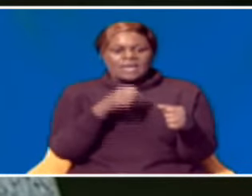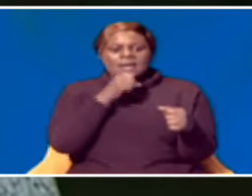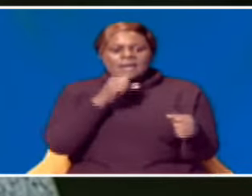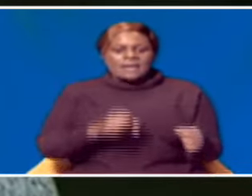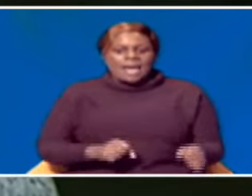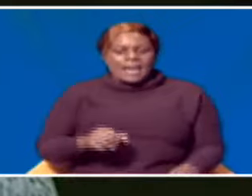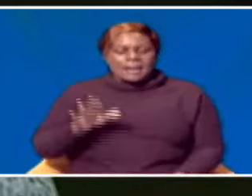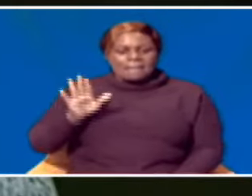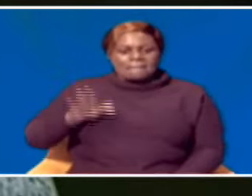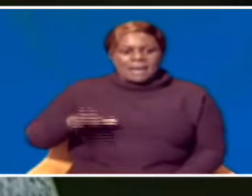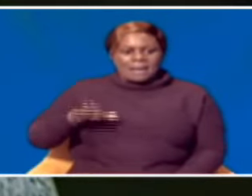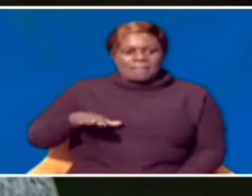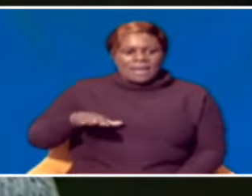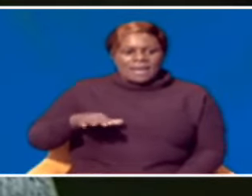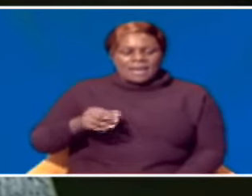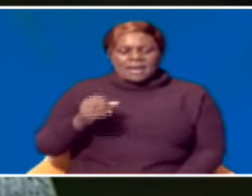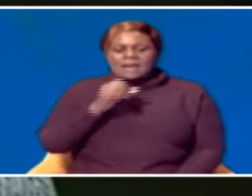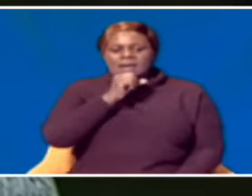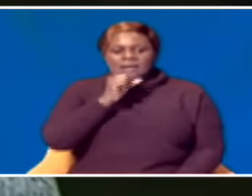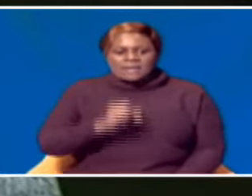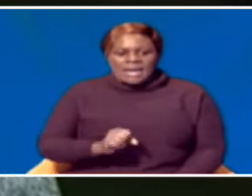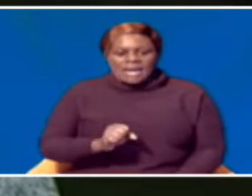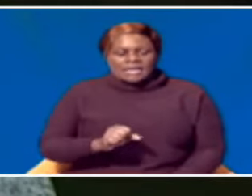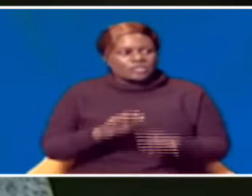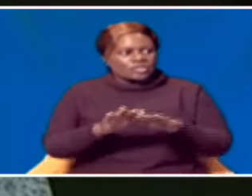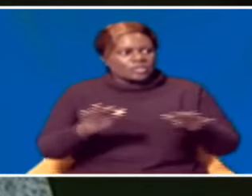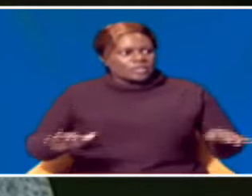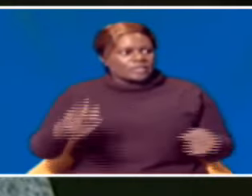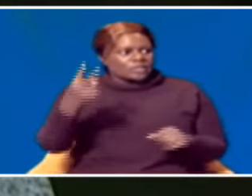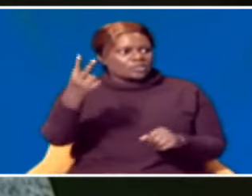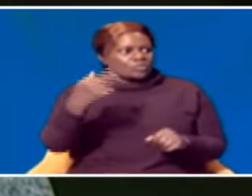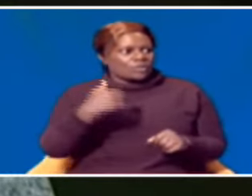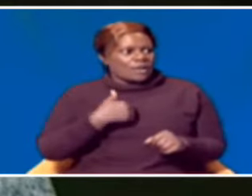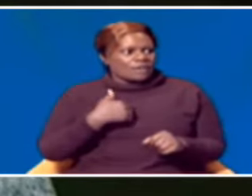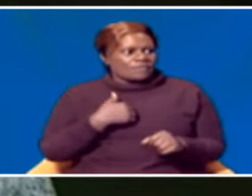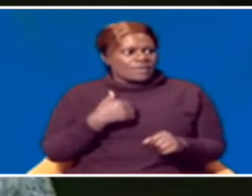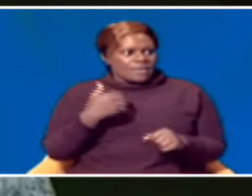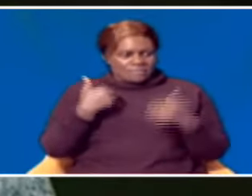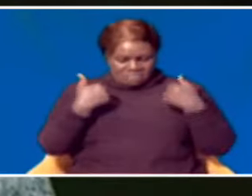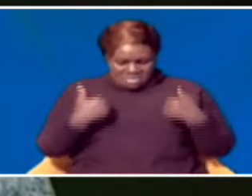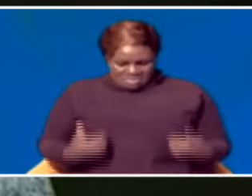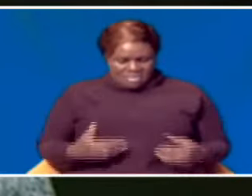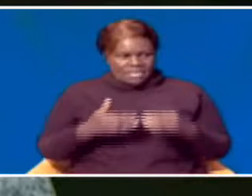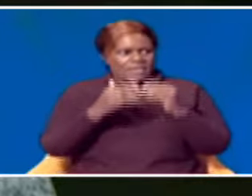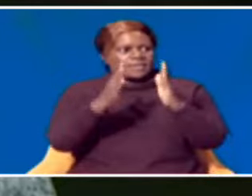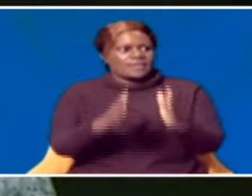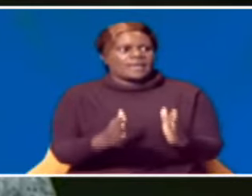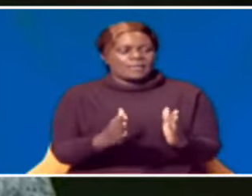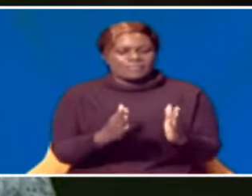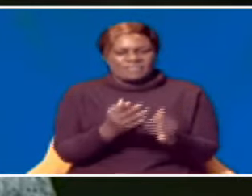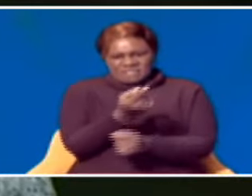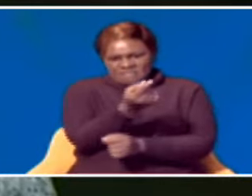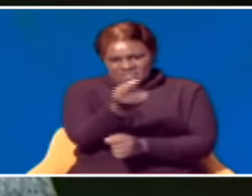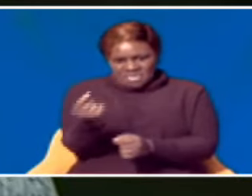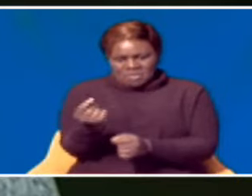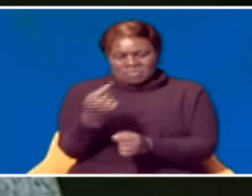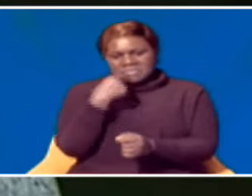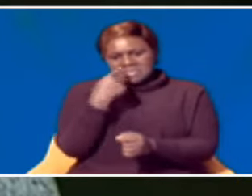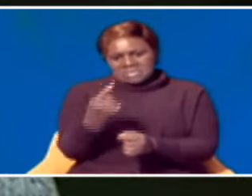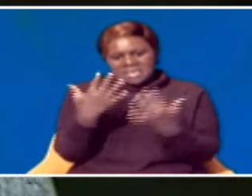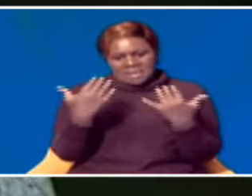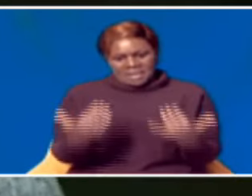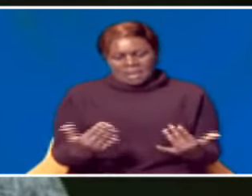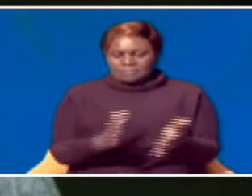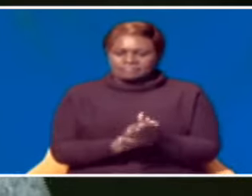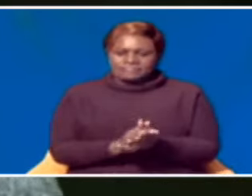grandmother, niko na wachukuu wawili. Mimi ni kiongozi. Hayo machache ndio naweza kuyataja